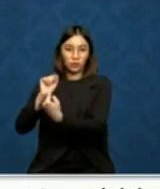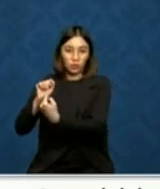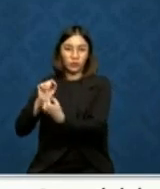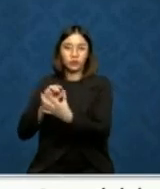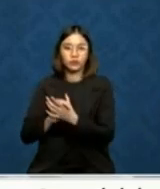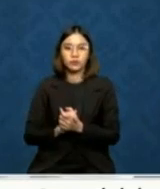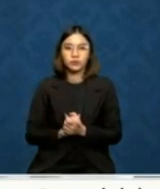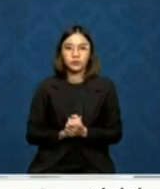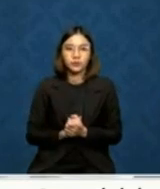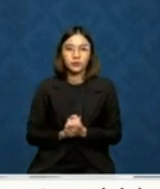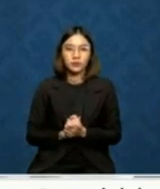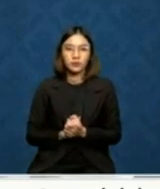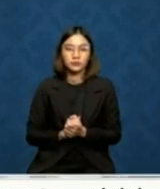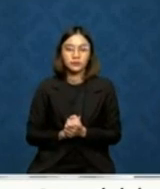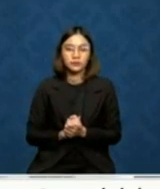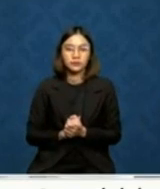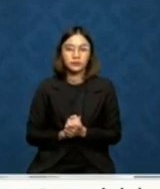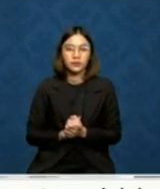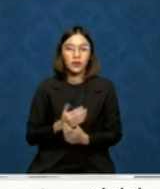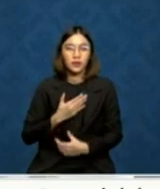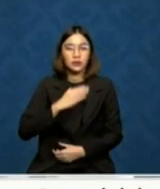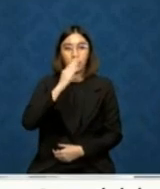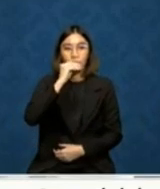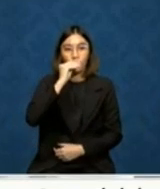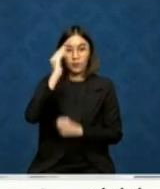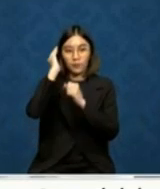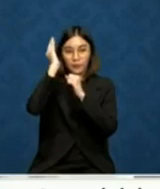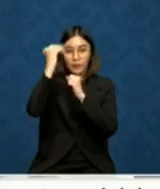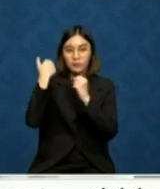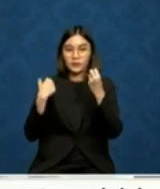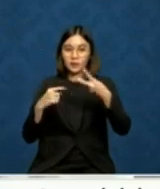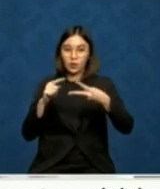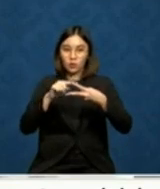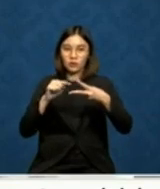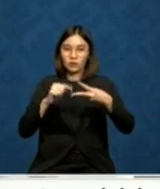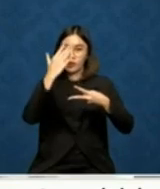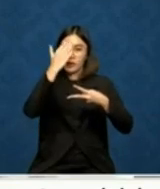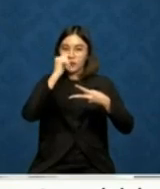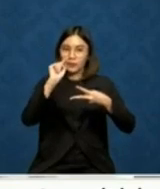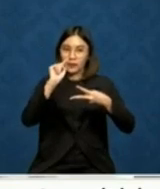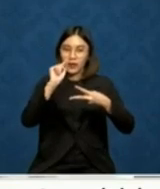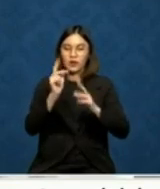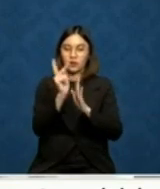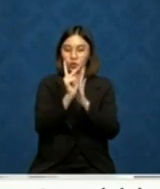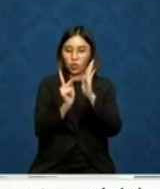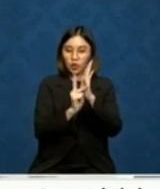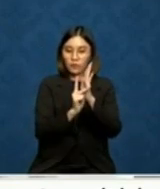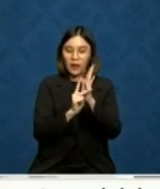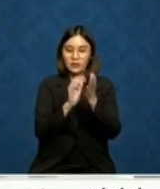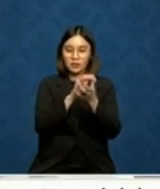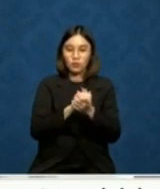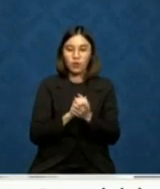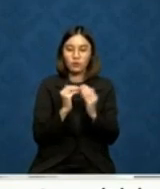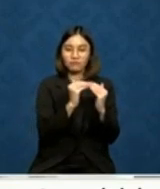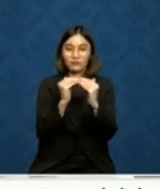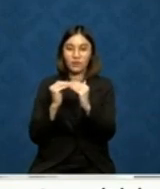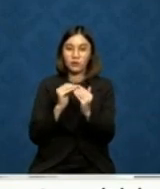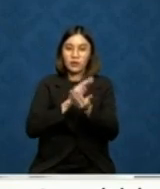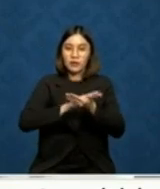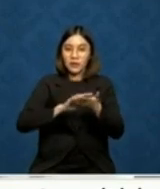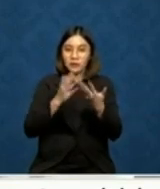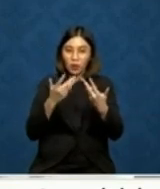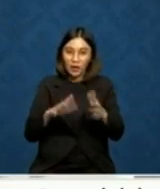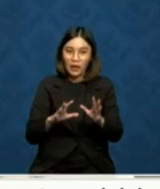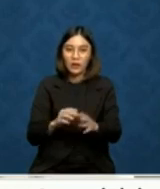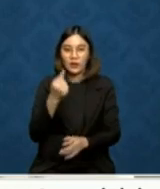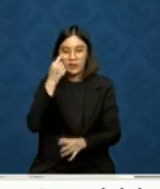ภาพของตนเองที่ท่านต้องพูดเรื่อง2ประเด็นนี้เพราะว่าหลังจากเสร็จกฎหมายสมรสเท่าเทียมแล้วนะคะข้อสัง